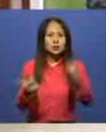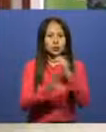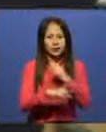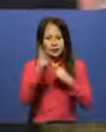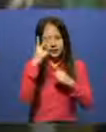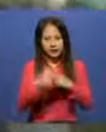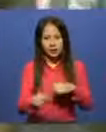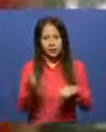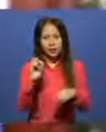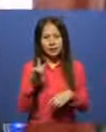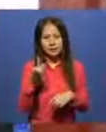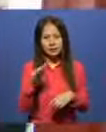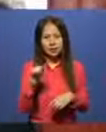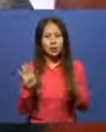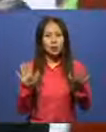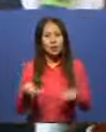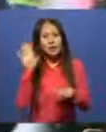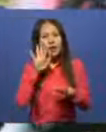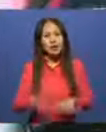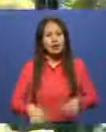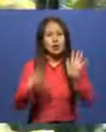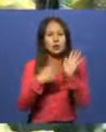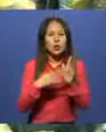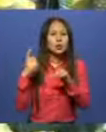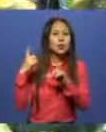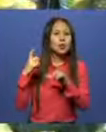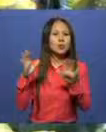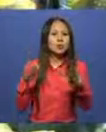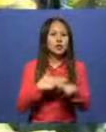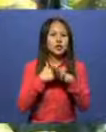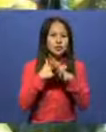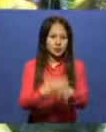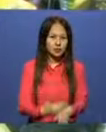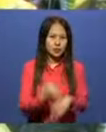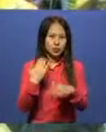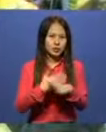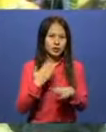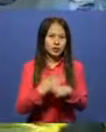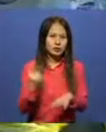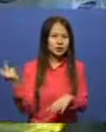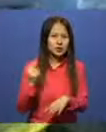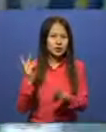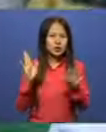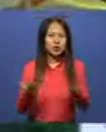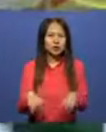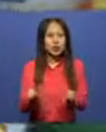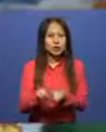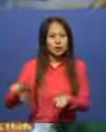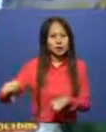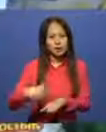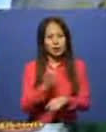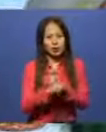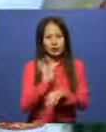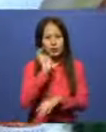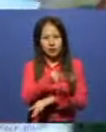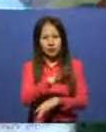күнде маңғыстаулықтар тасқын судан зардап шеккен өңір тұрғындарына 9 тоннадан астам гуманитарлық жәрдем жіберді. Бүгін көмектің екінші легі жолға шықты.